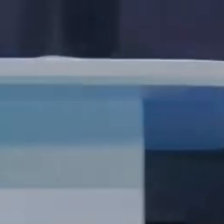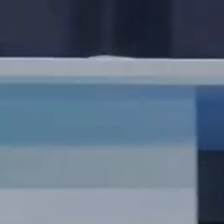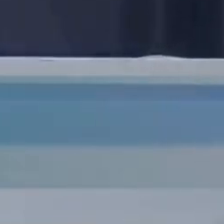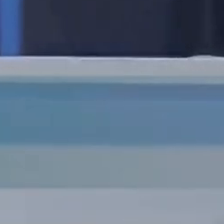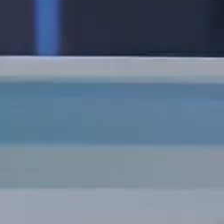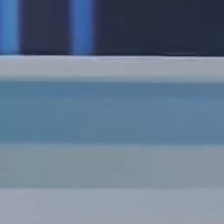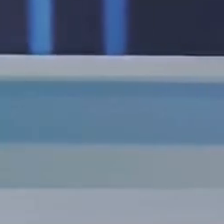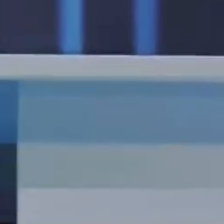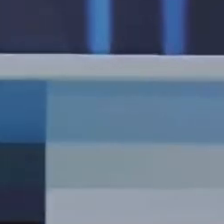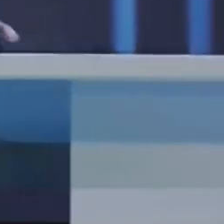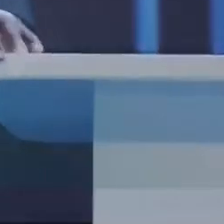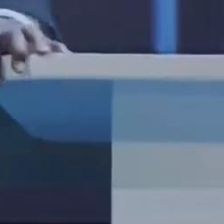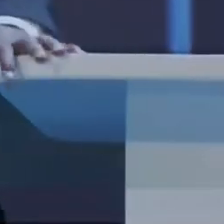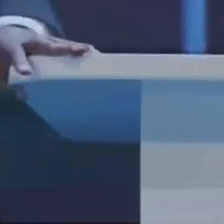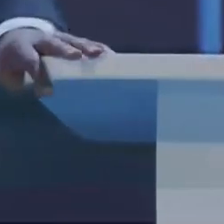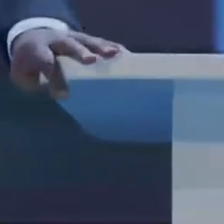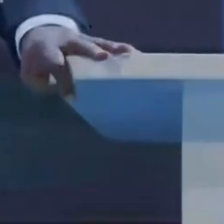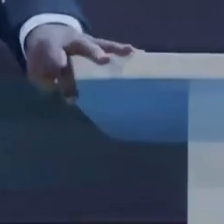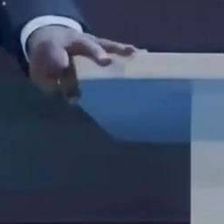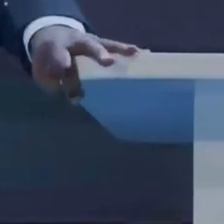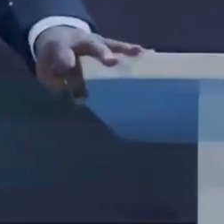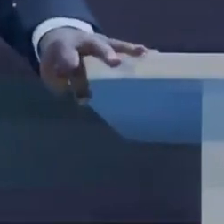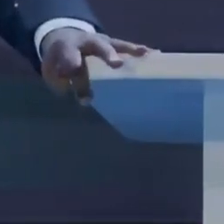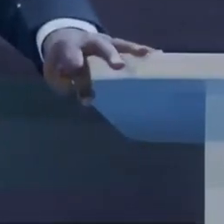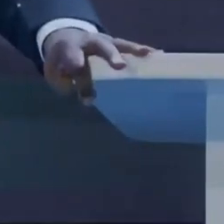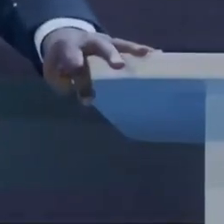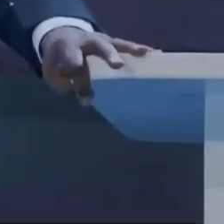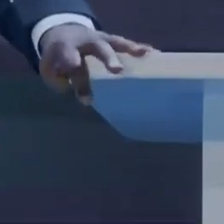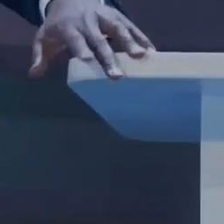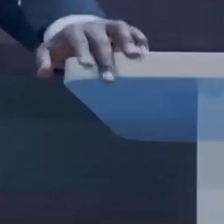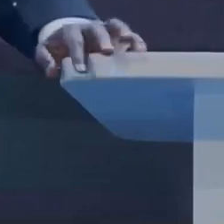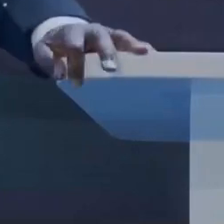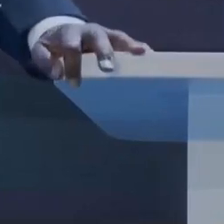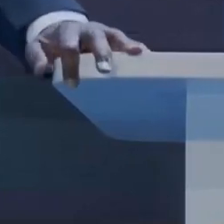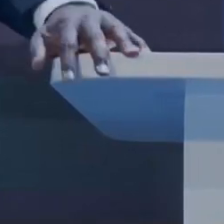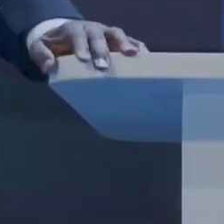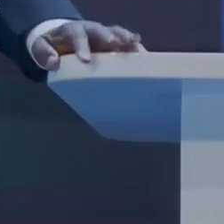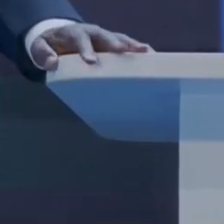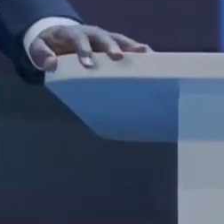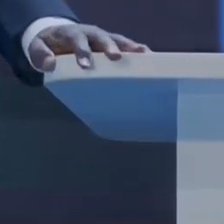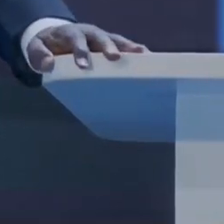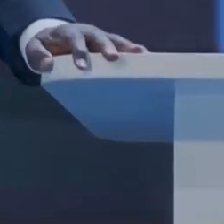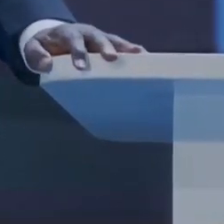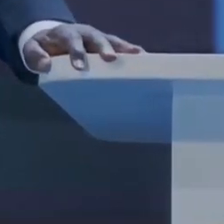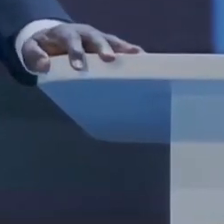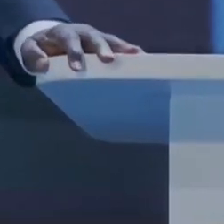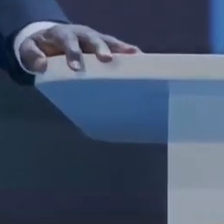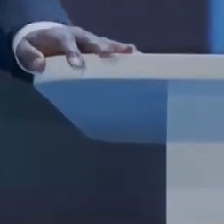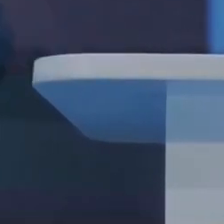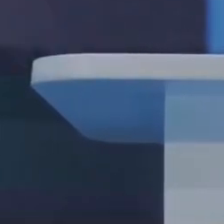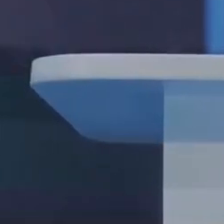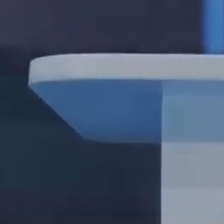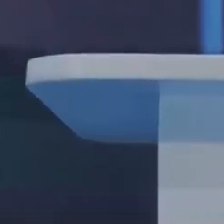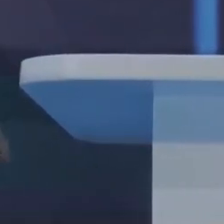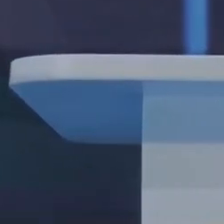téléphone. Cependant, parce qu'ils ne comprennent pas l'héritage des croyants qui vient du ciel,